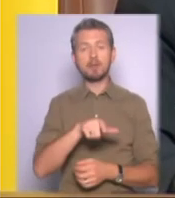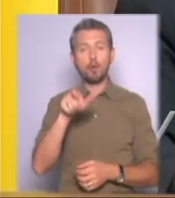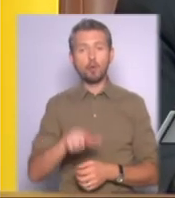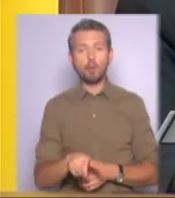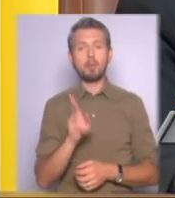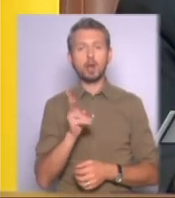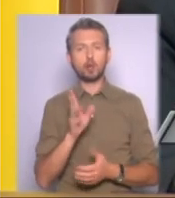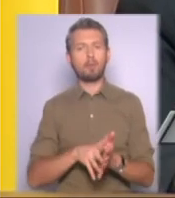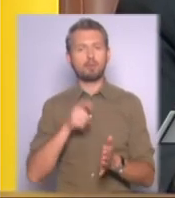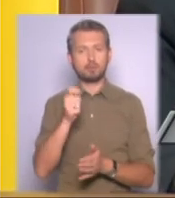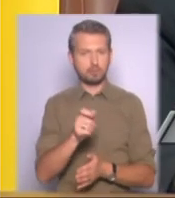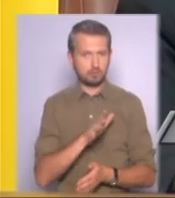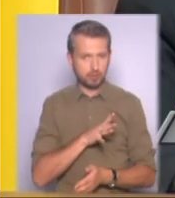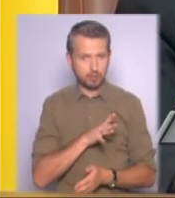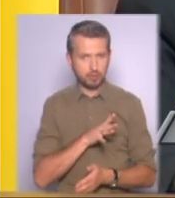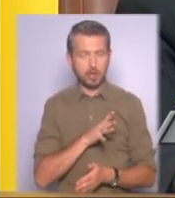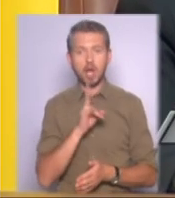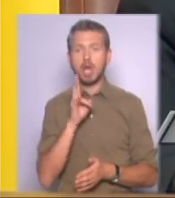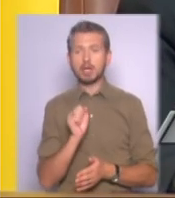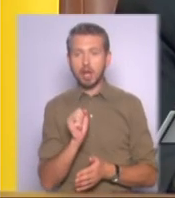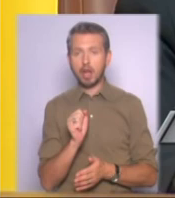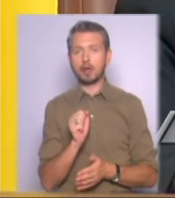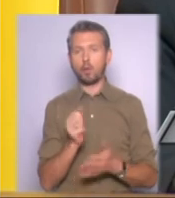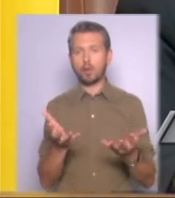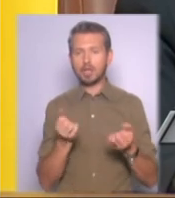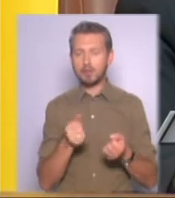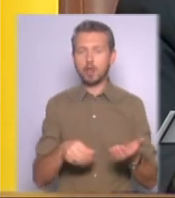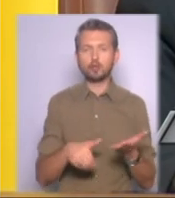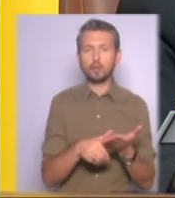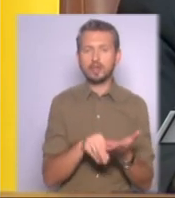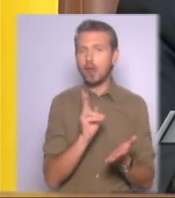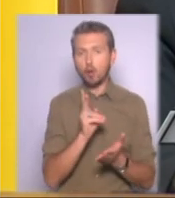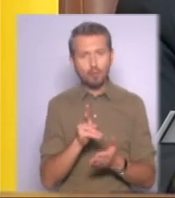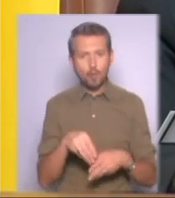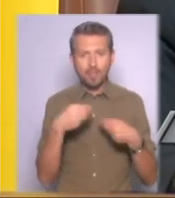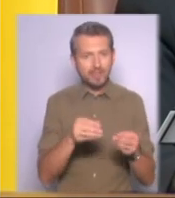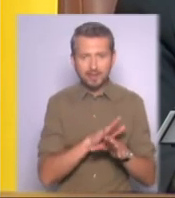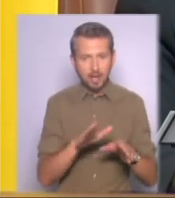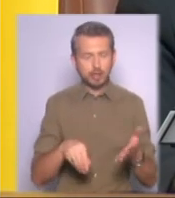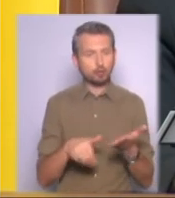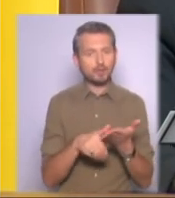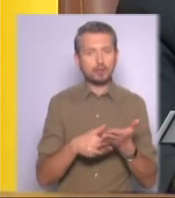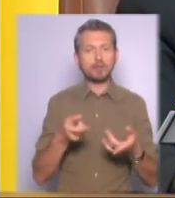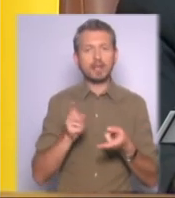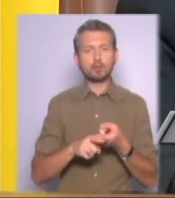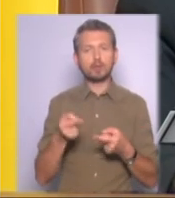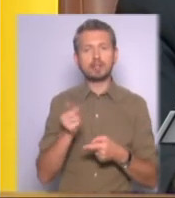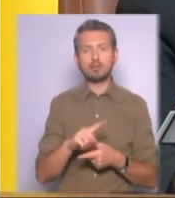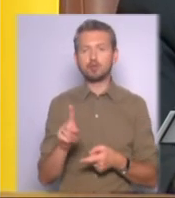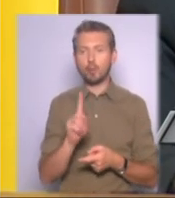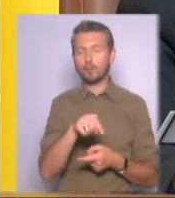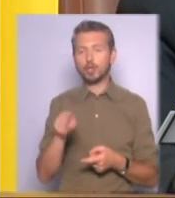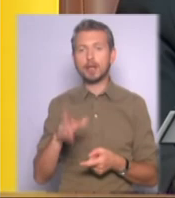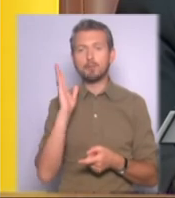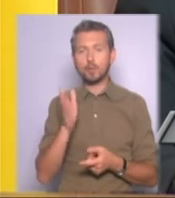які подали заяву на отримання субсидій, але яким не призначена субсидія у зв'язку з тим, що вони